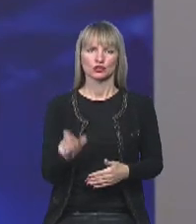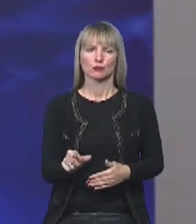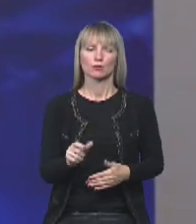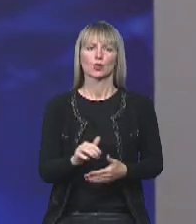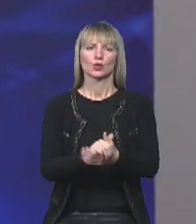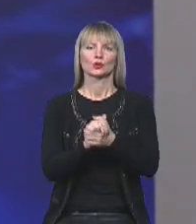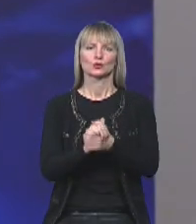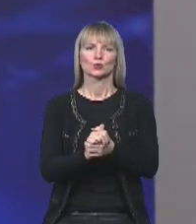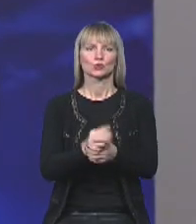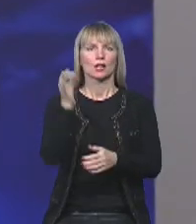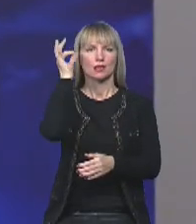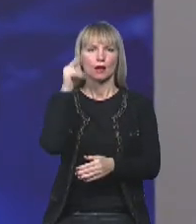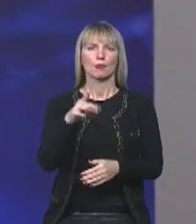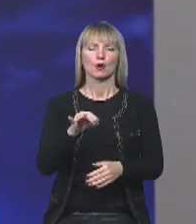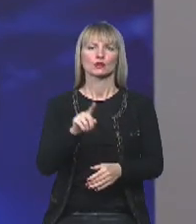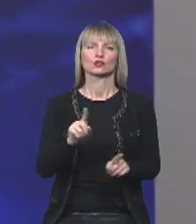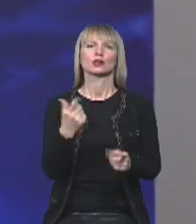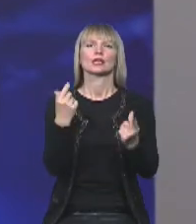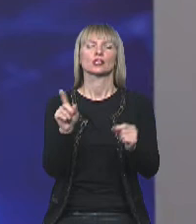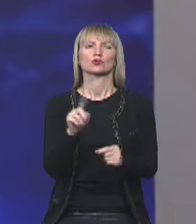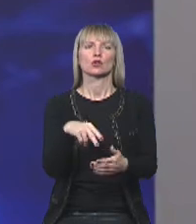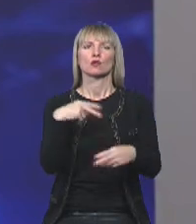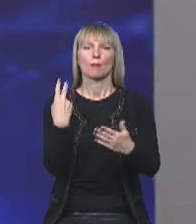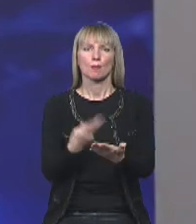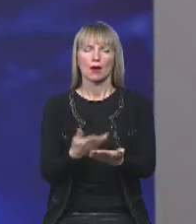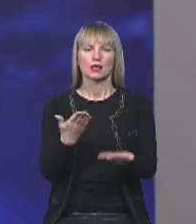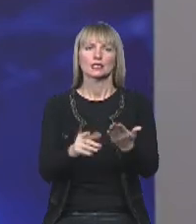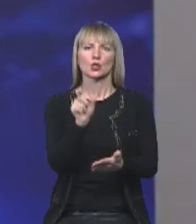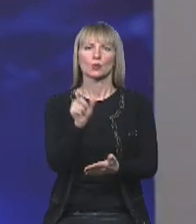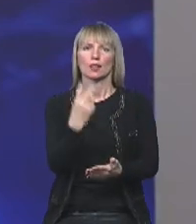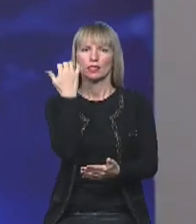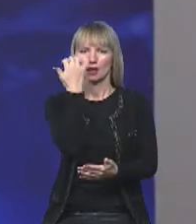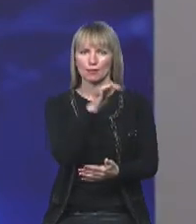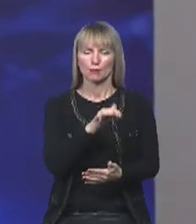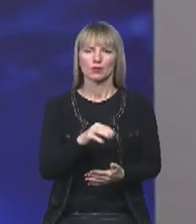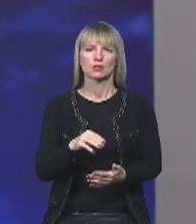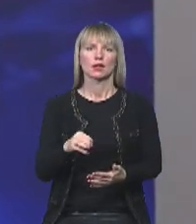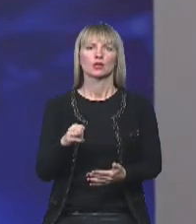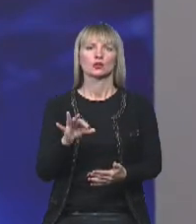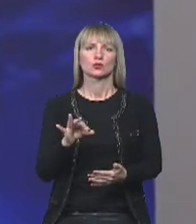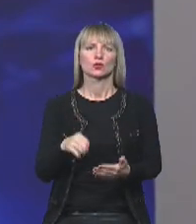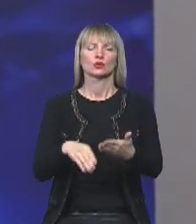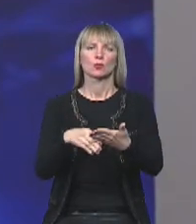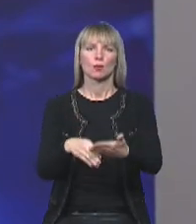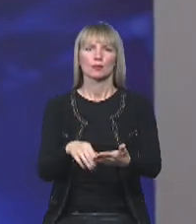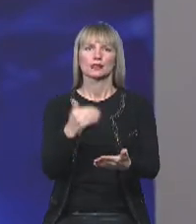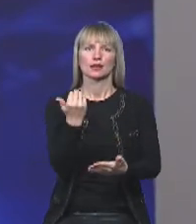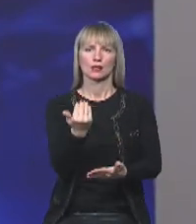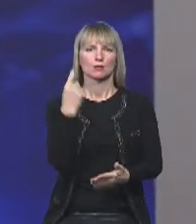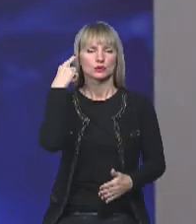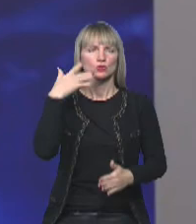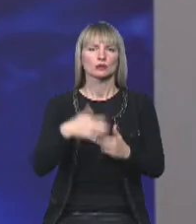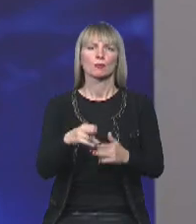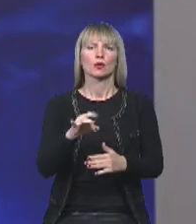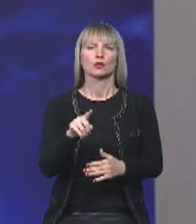Дружньо нагадувати про те, що десь щось впало, а якщо навіть людина не помітила, допомогти йому зрозуміти